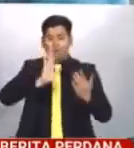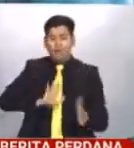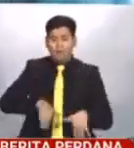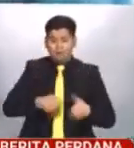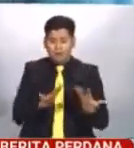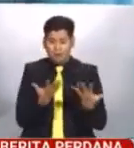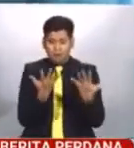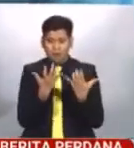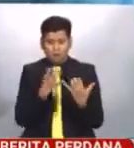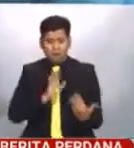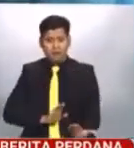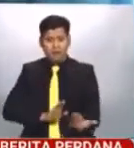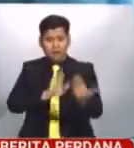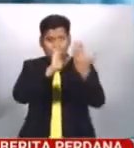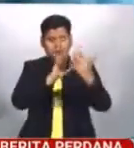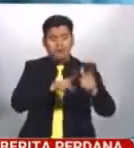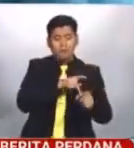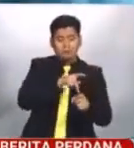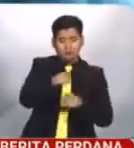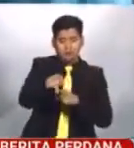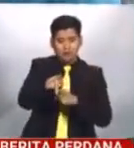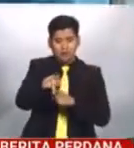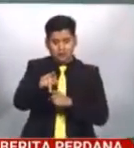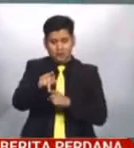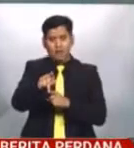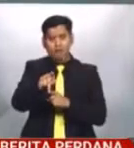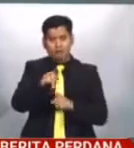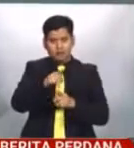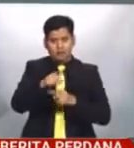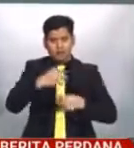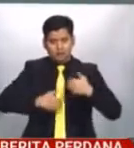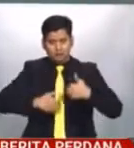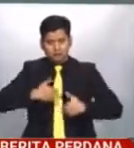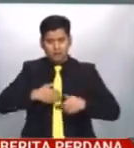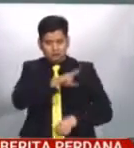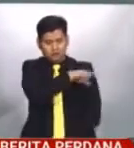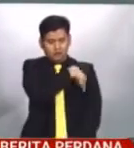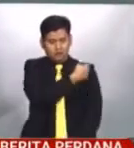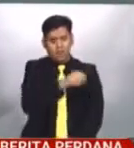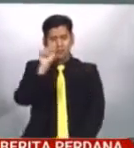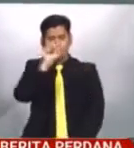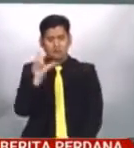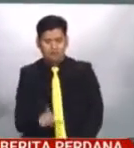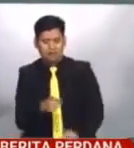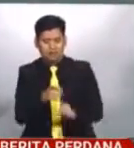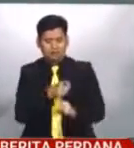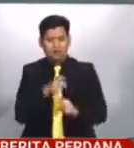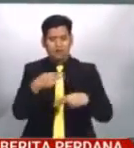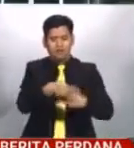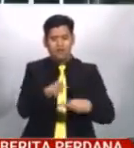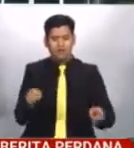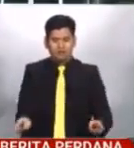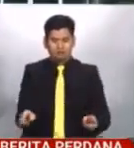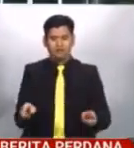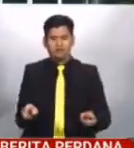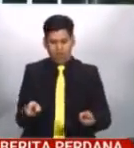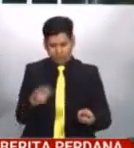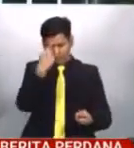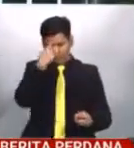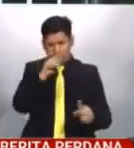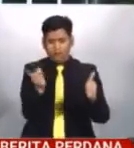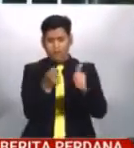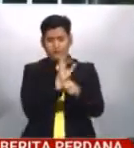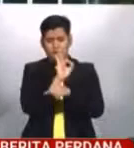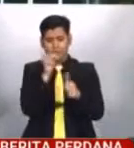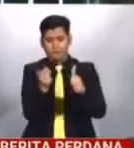pakar psikiatri Hospital Selayang, Dr. Moy Chi Hong, pasukan kesihatan daripada unit psikiatri memainkan peranan utama